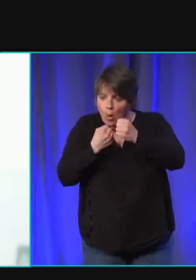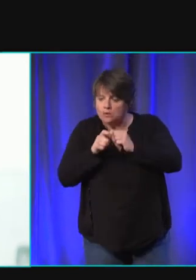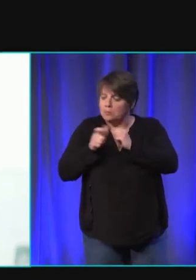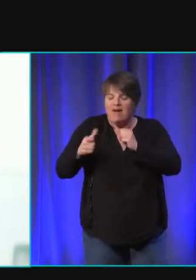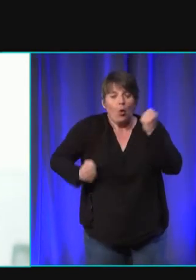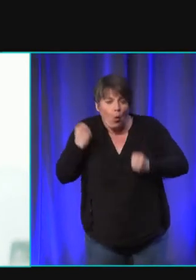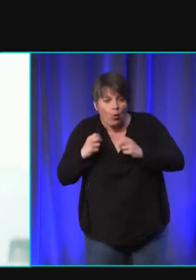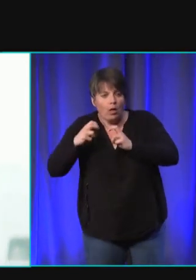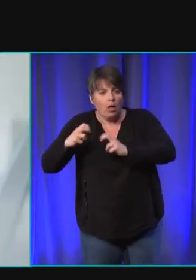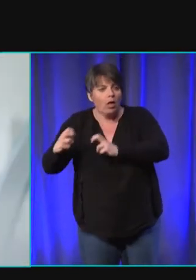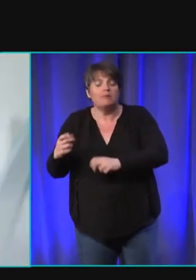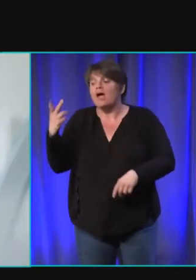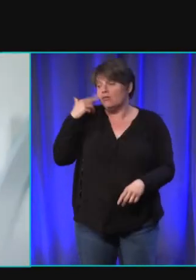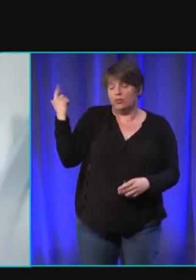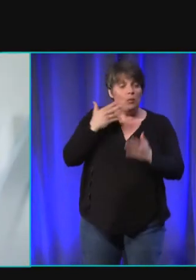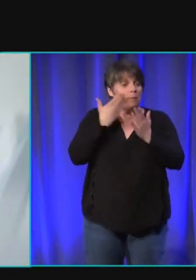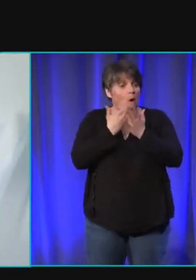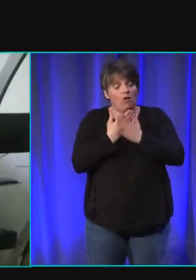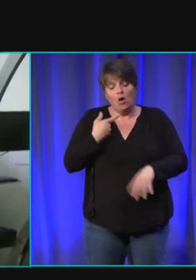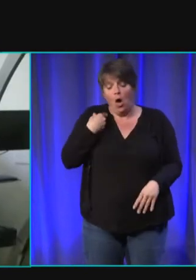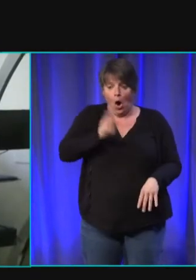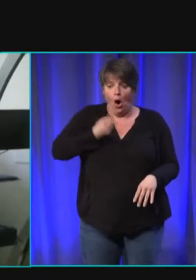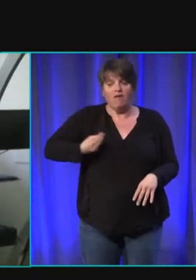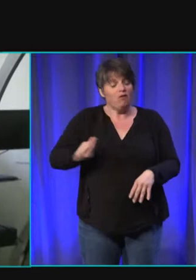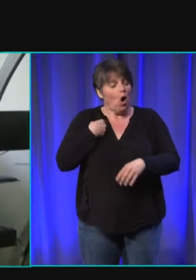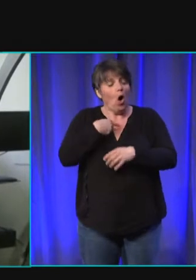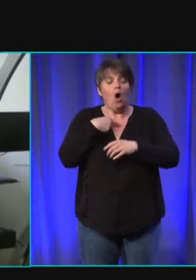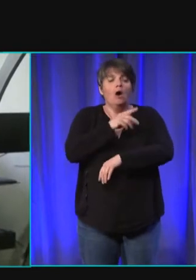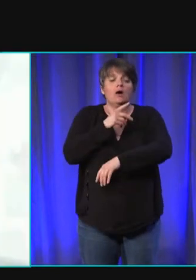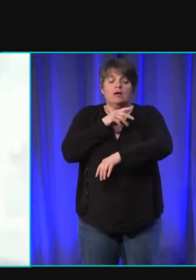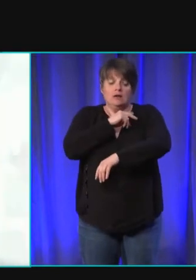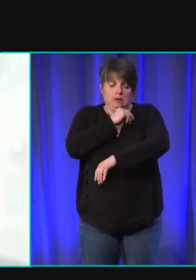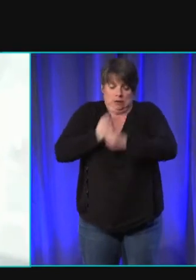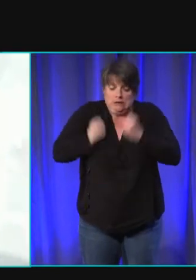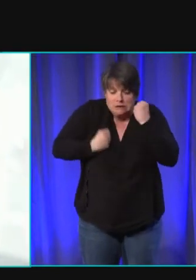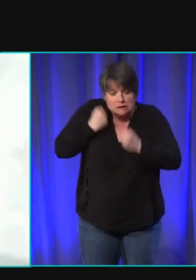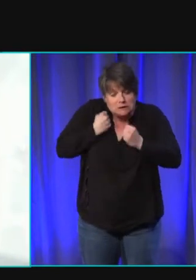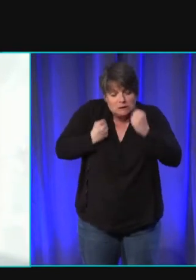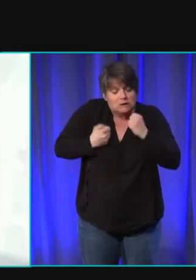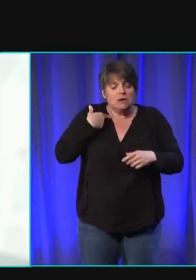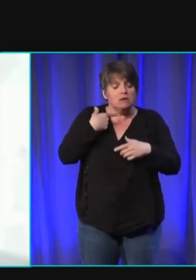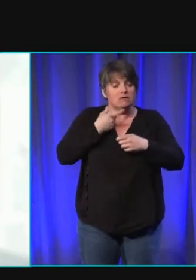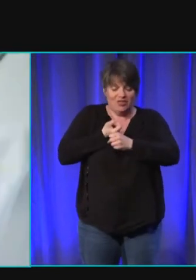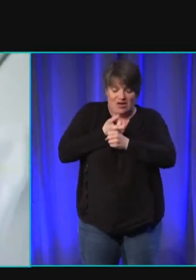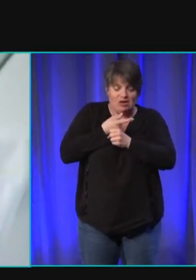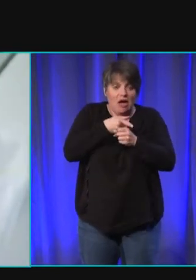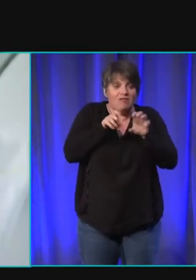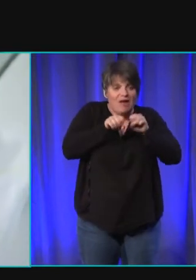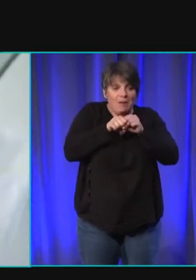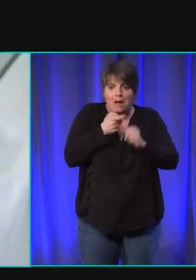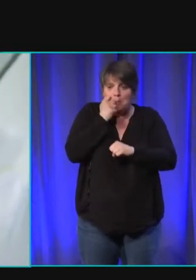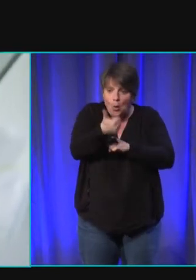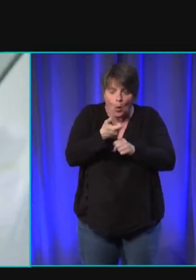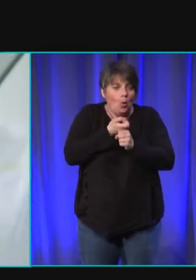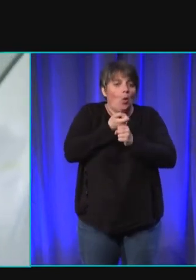fabriquaient moins de déchets que nous, mettaient moins de temps à éliminer les déchets qu'ils fabriquaient, et donc c'est un déséquilibre entre les enfants et nous qui